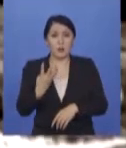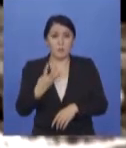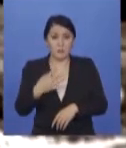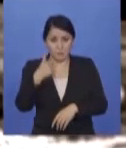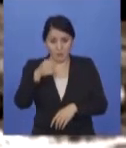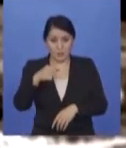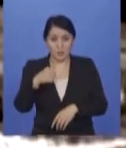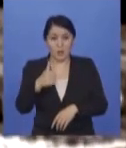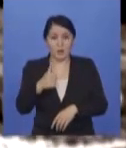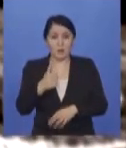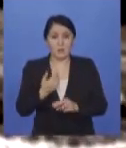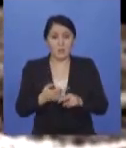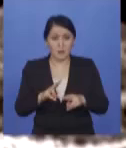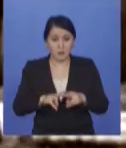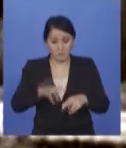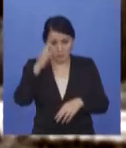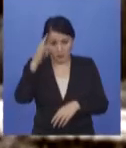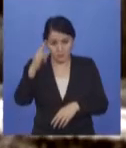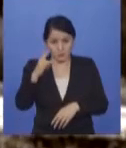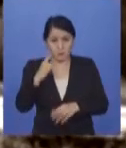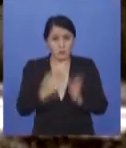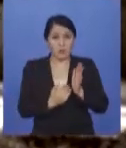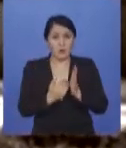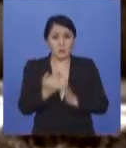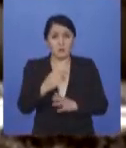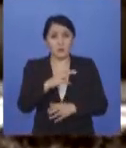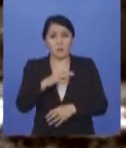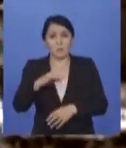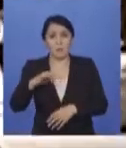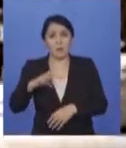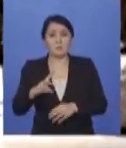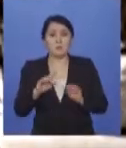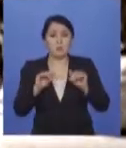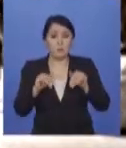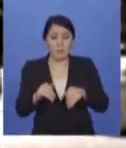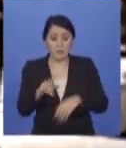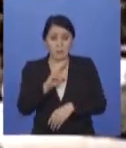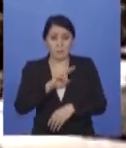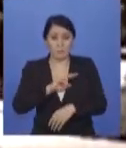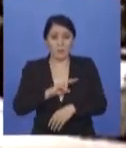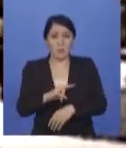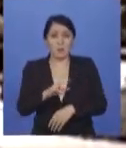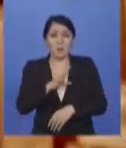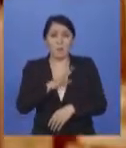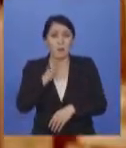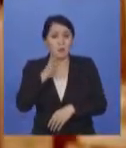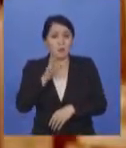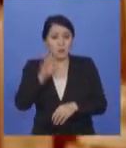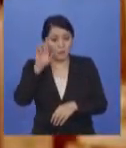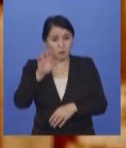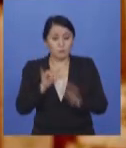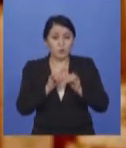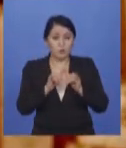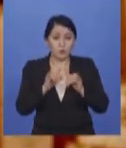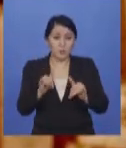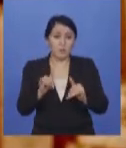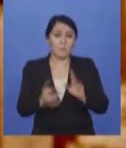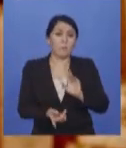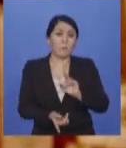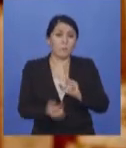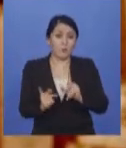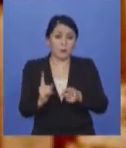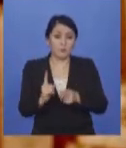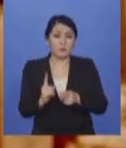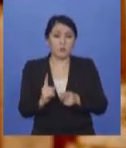1954-1955 жылдар аралығында Қазақстан жоғары кеңесі төралқасының төрағасы қызметін атқарды. Сол уақытта елдің дамуына оң өзгерістер